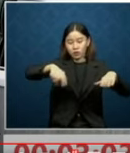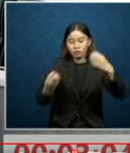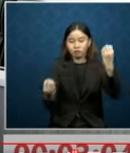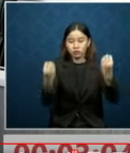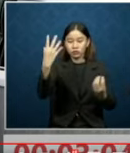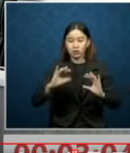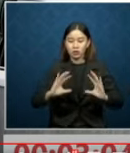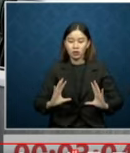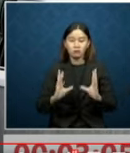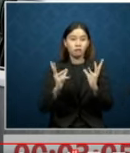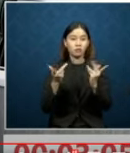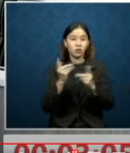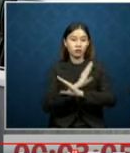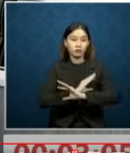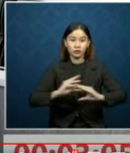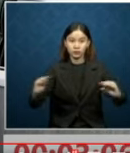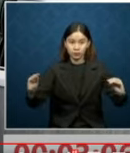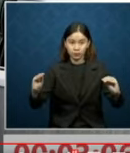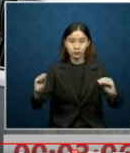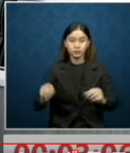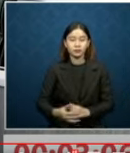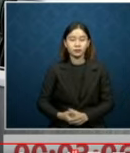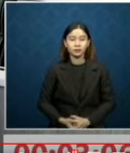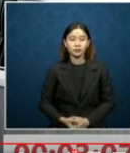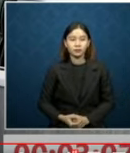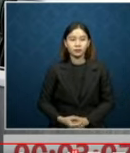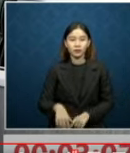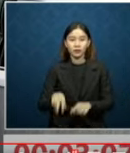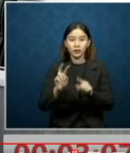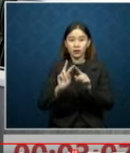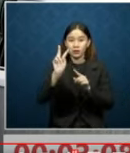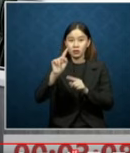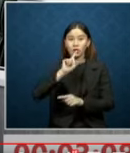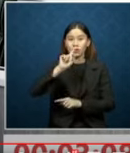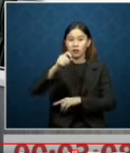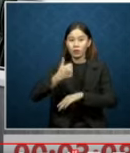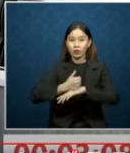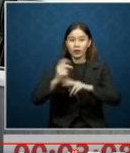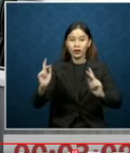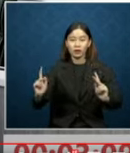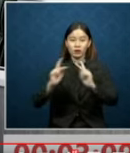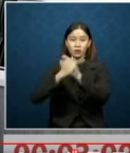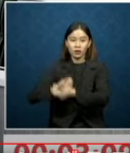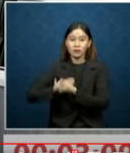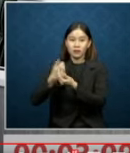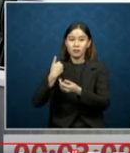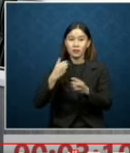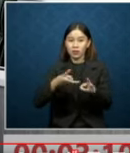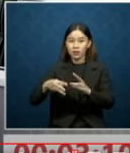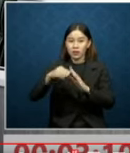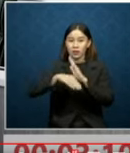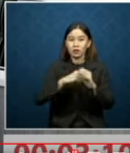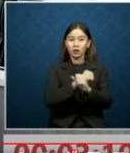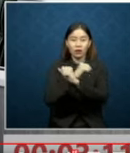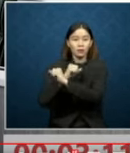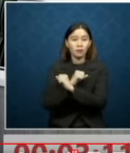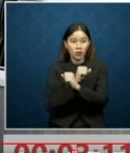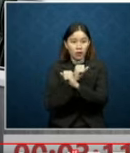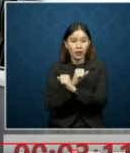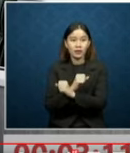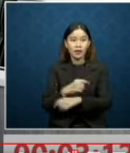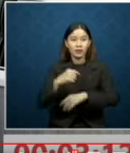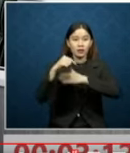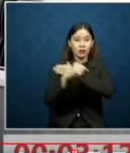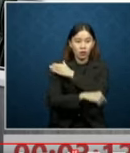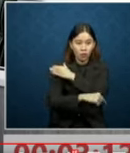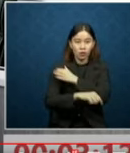จะหมดจากเขาไปประการที่สองถามรัฐมนตรีเกษตรมีแนวทางในการป้องกันไม่ให้เกิดการทุ